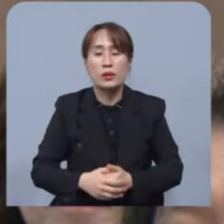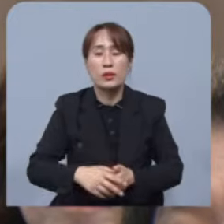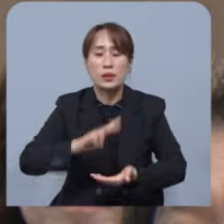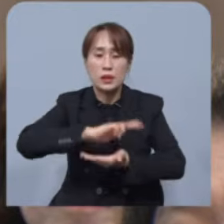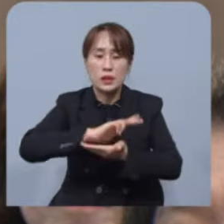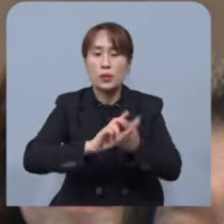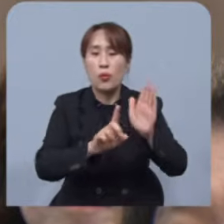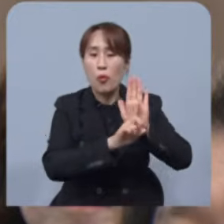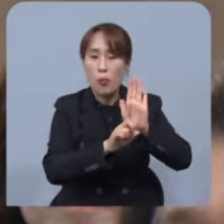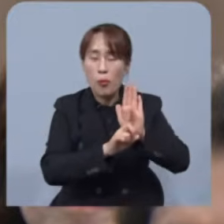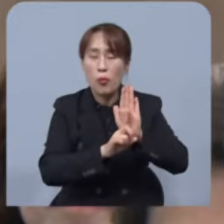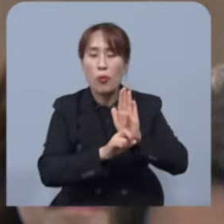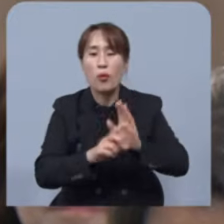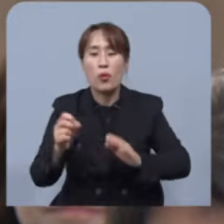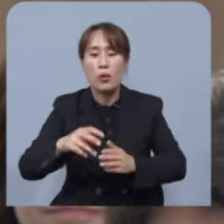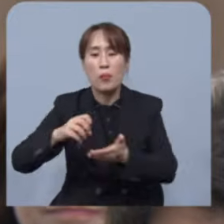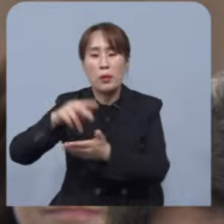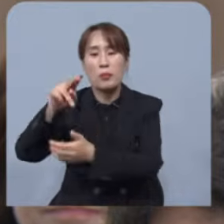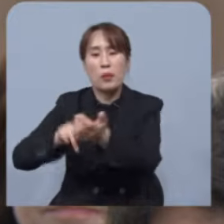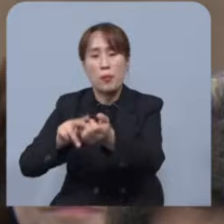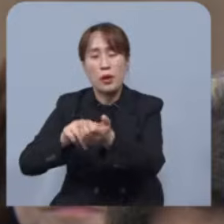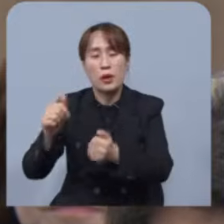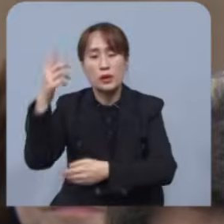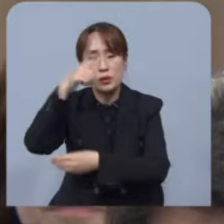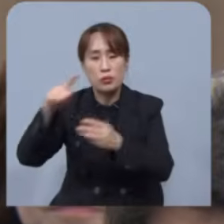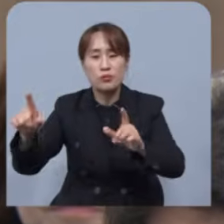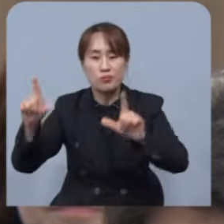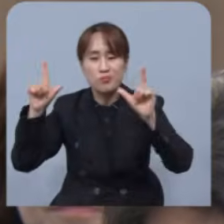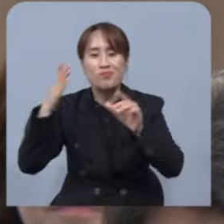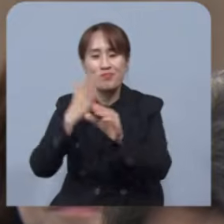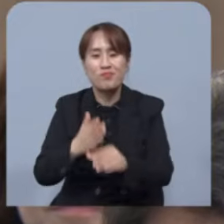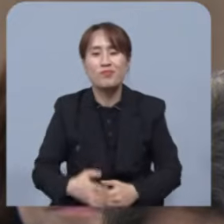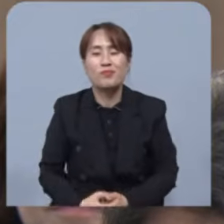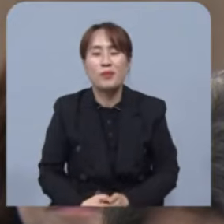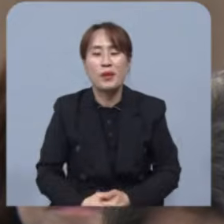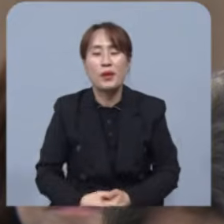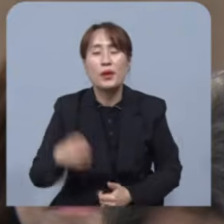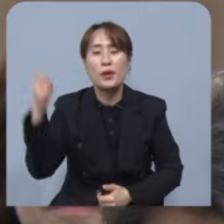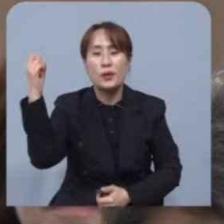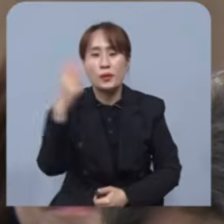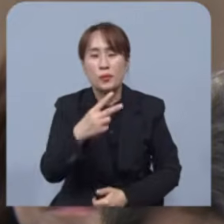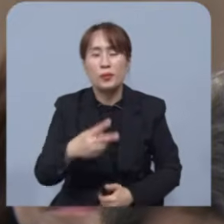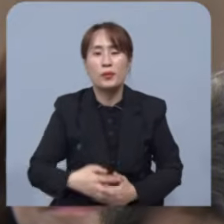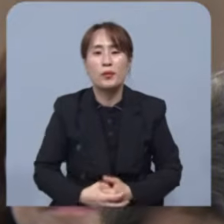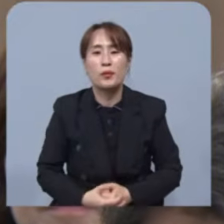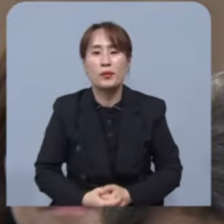직지도 홍보하고 빵도 판매하고 청주도 알리고 있습니다. 더불어